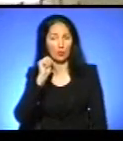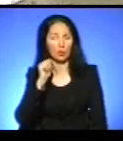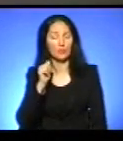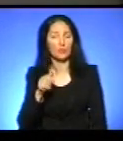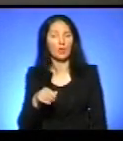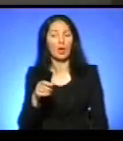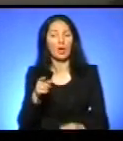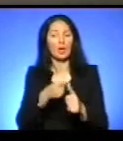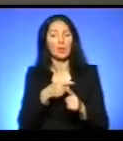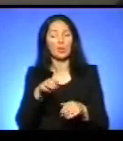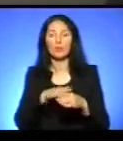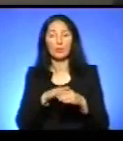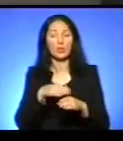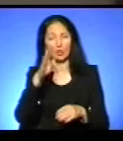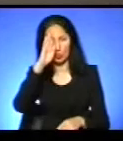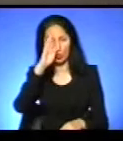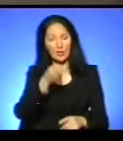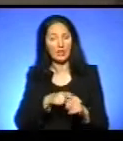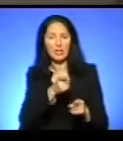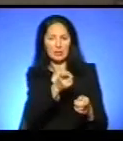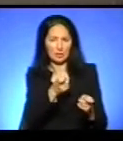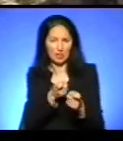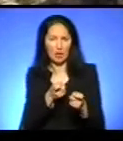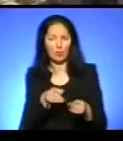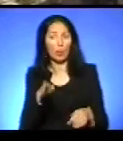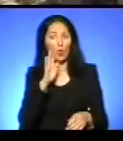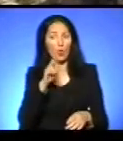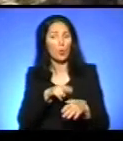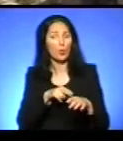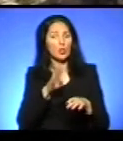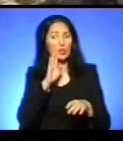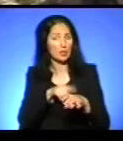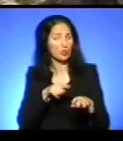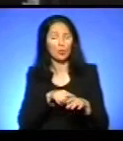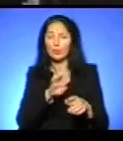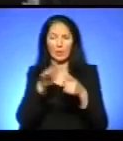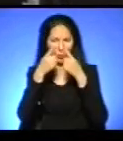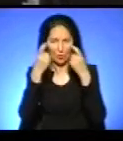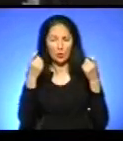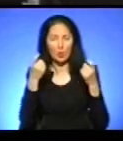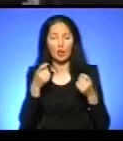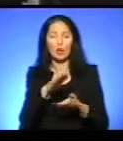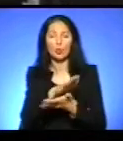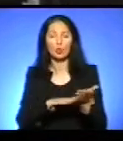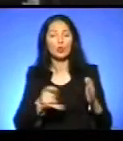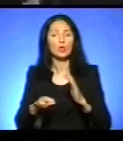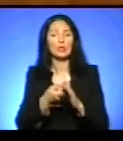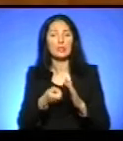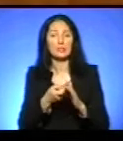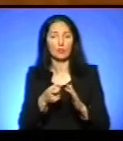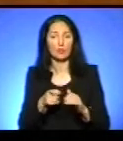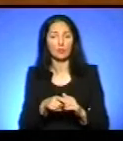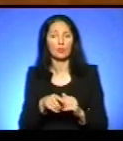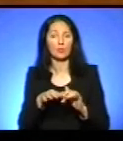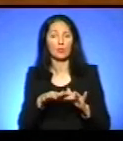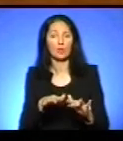Імені та прізвища чоловіка, який стріляв у поліцейську, правоохоронці не повідомляють, оскільки триває слідство. З якою